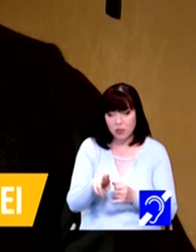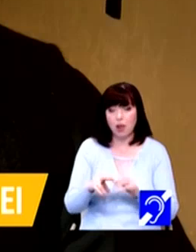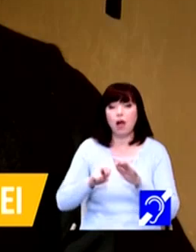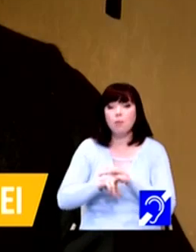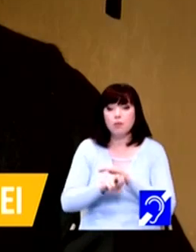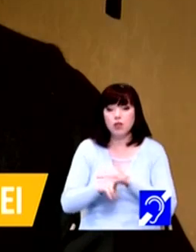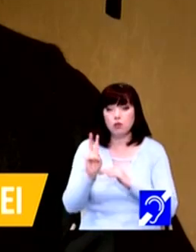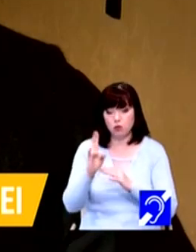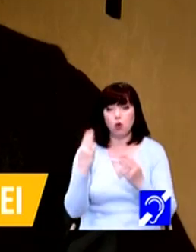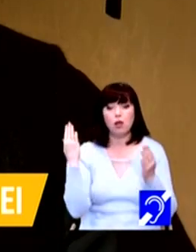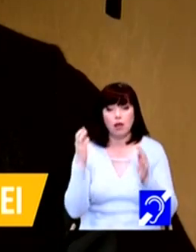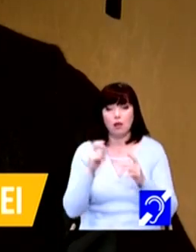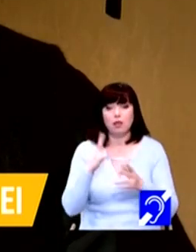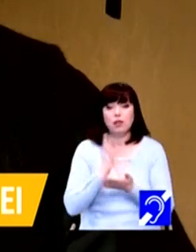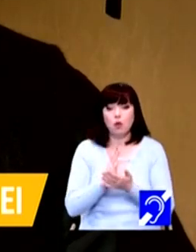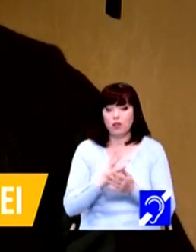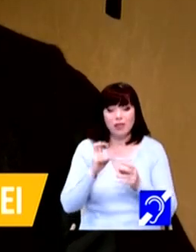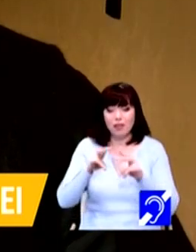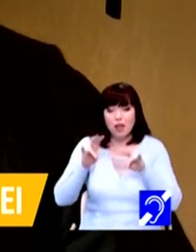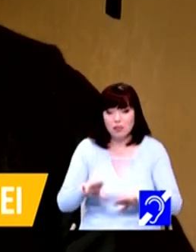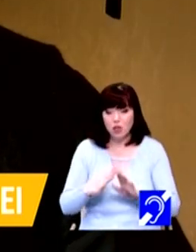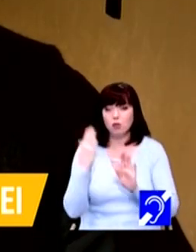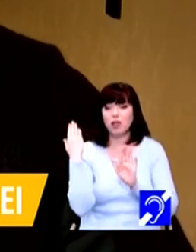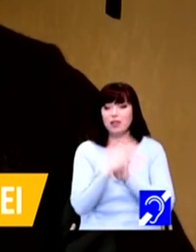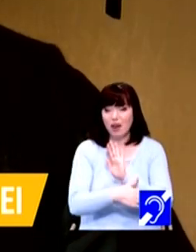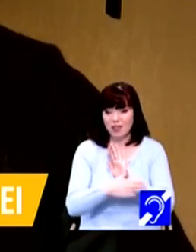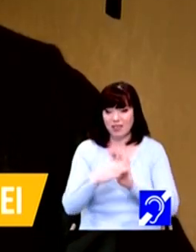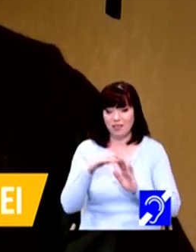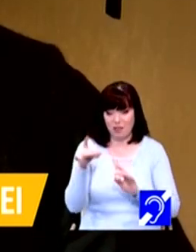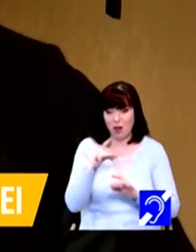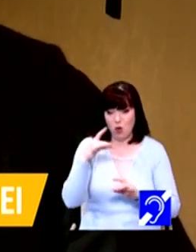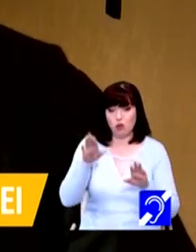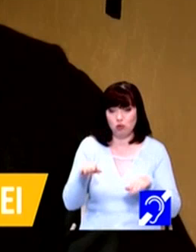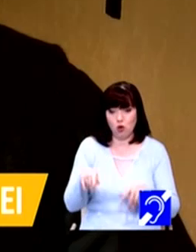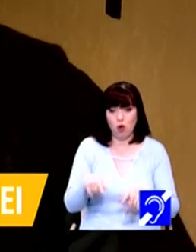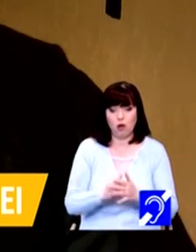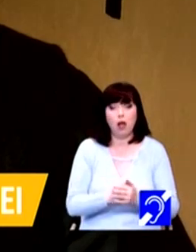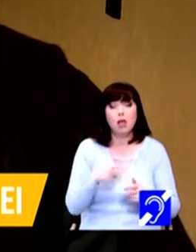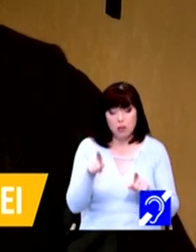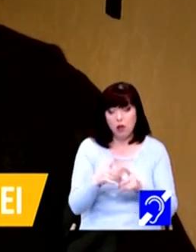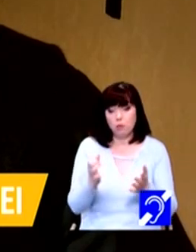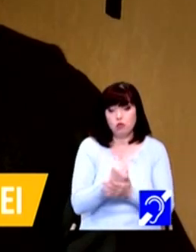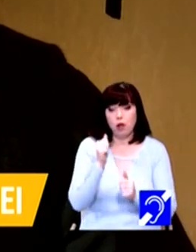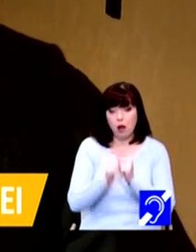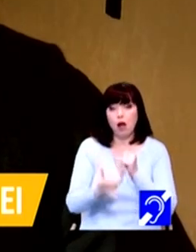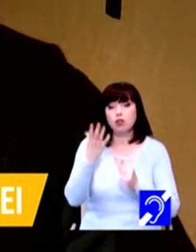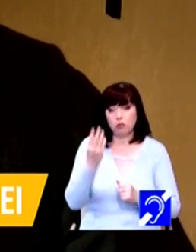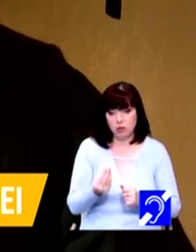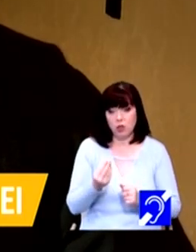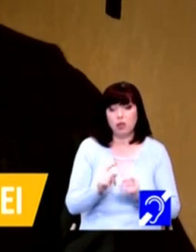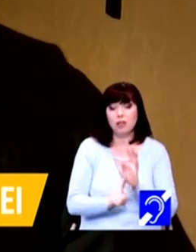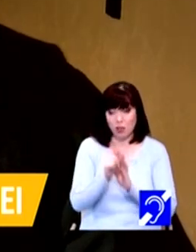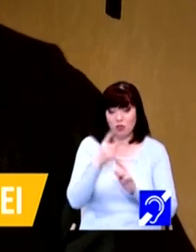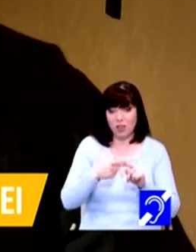se află în tranzit în teritoriul raionului Soroca. Astfel, în fiecare zi,